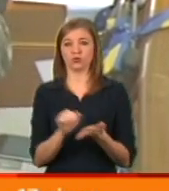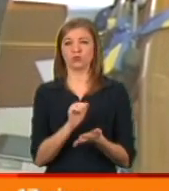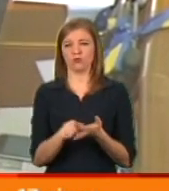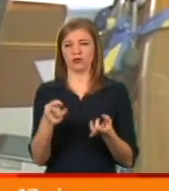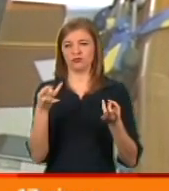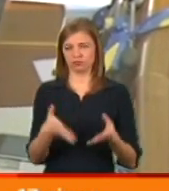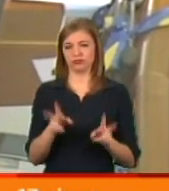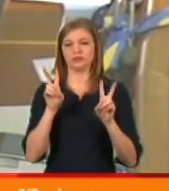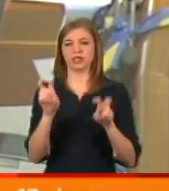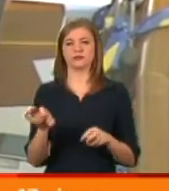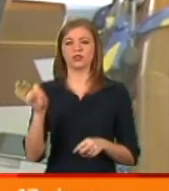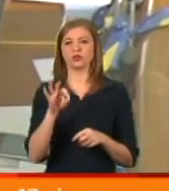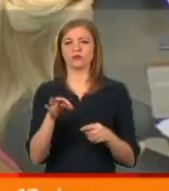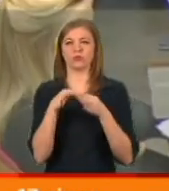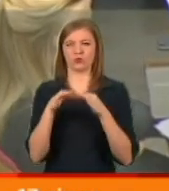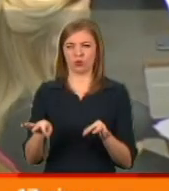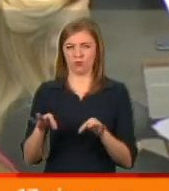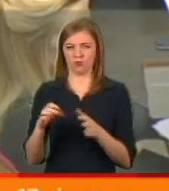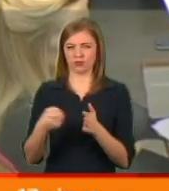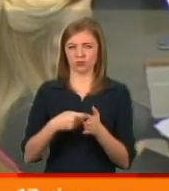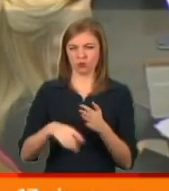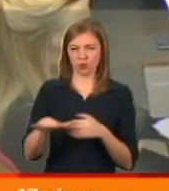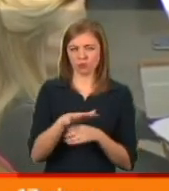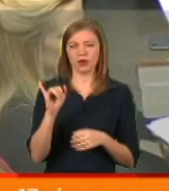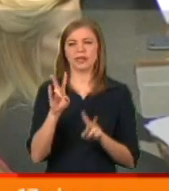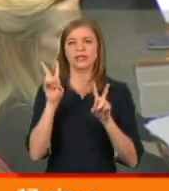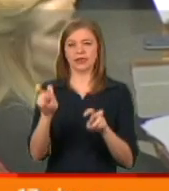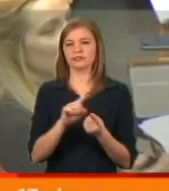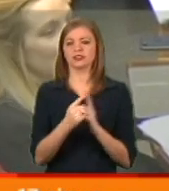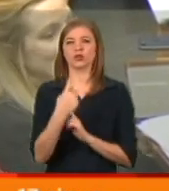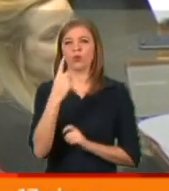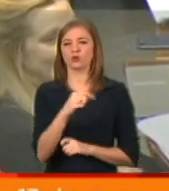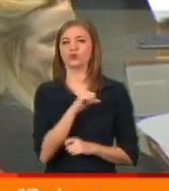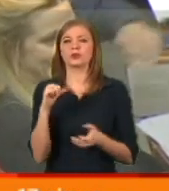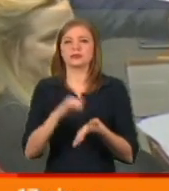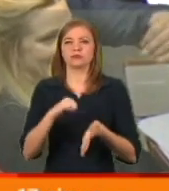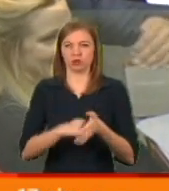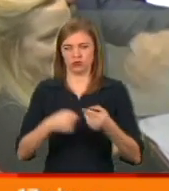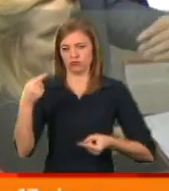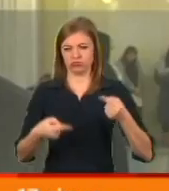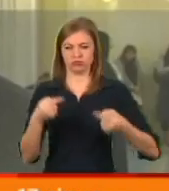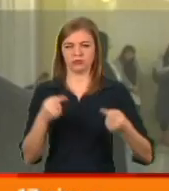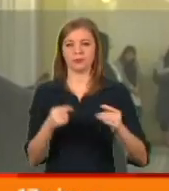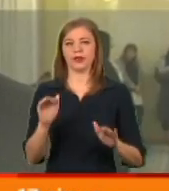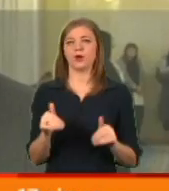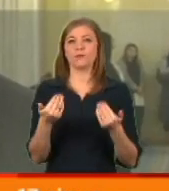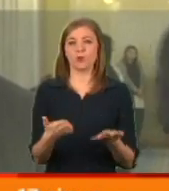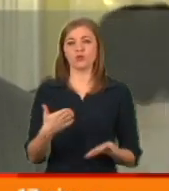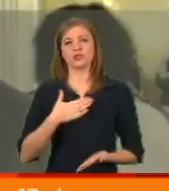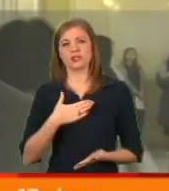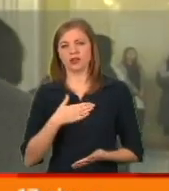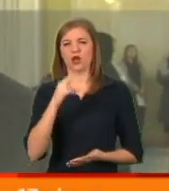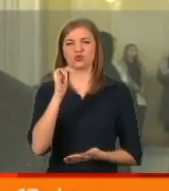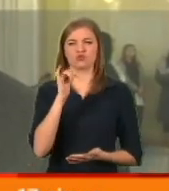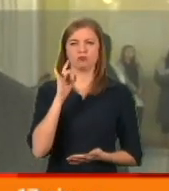спрощено називають про деокупацію Донбасу, і, зокрема, назва стала однією з причин суперечок. Пропозиція наша,